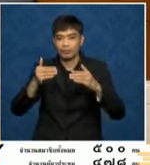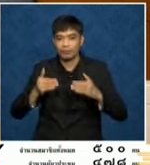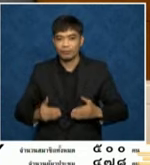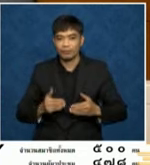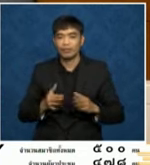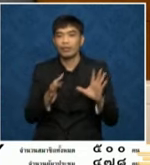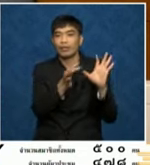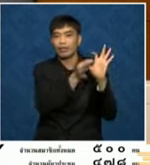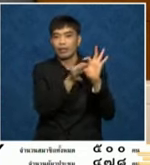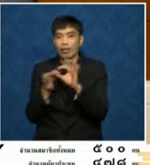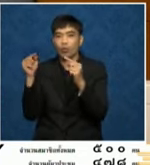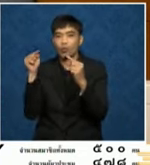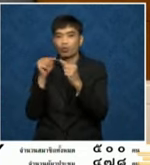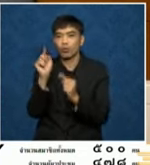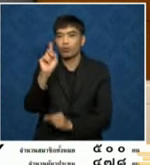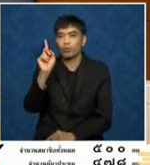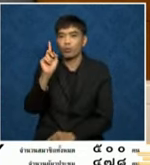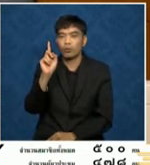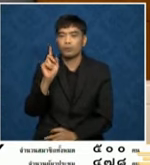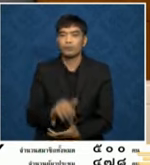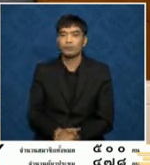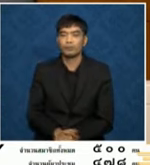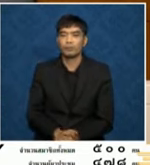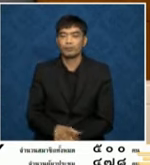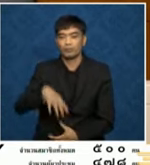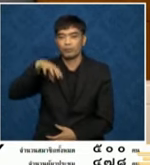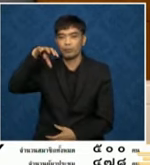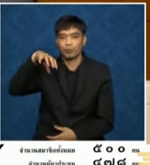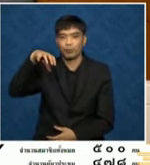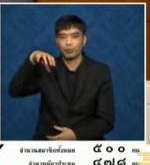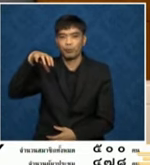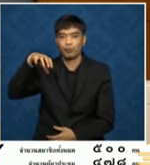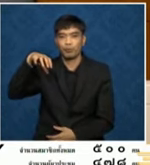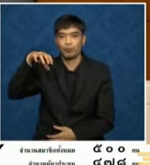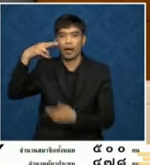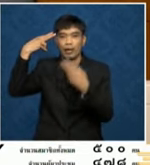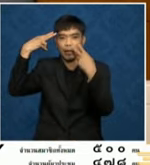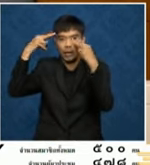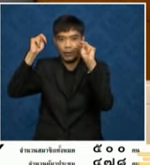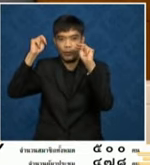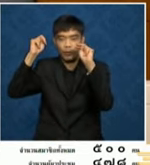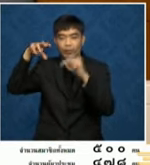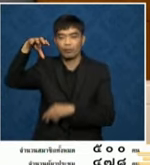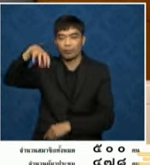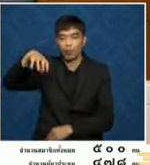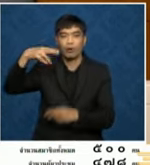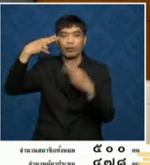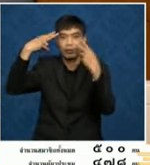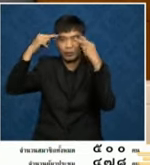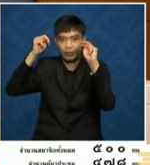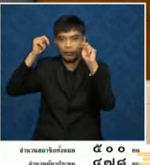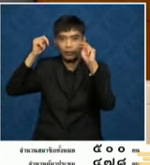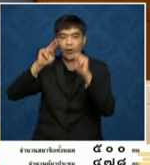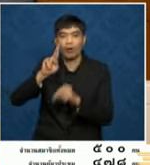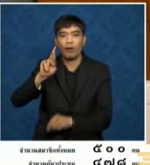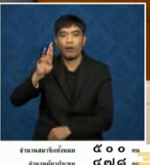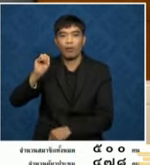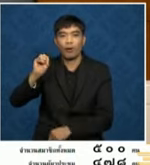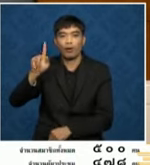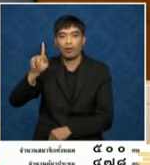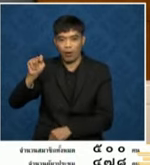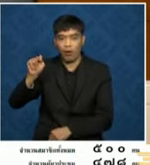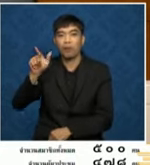ความเกี่ยวเนื่องกับเรื่องของสำนักนายกรัฐมนตรีเป็นหลักนะครับต้องเรียนอย่างนี้ครับว่างบ